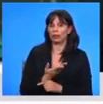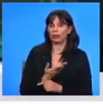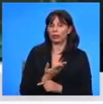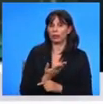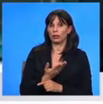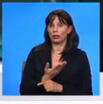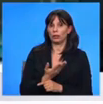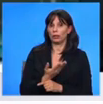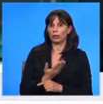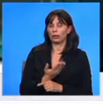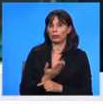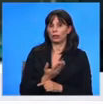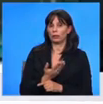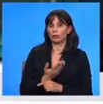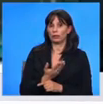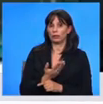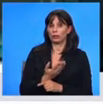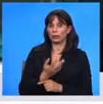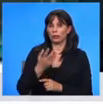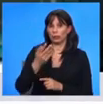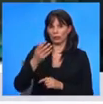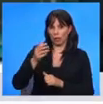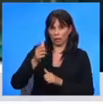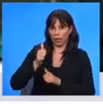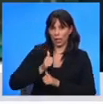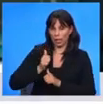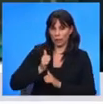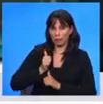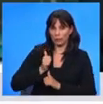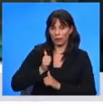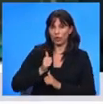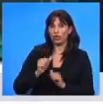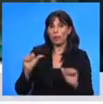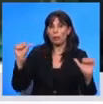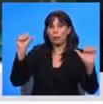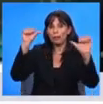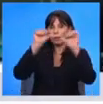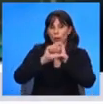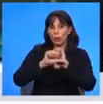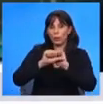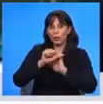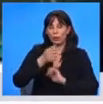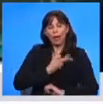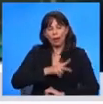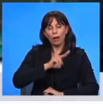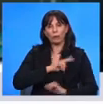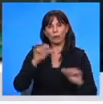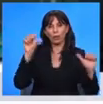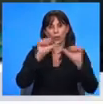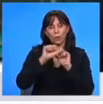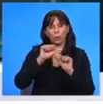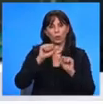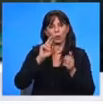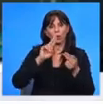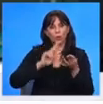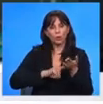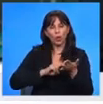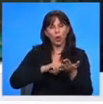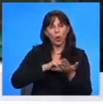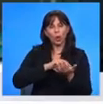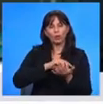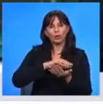למה אלה שהיו אחראים בשוגג על מותם, נכון שזה עשה סערה בינלאומית והייתה